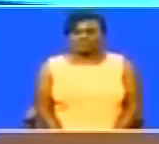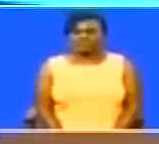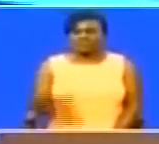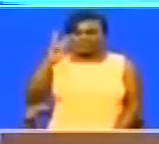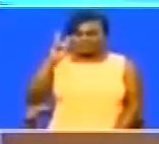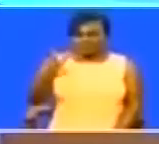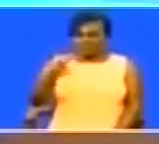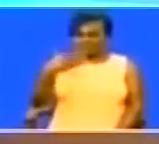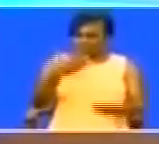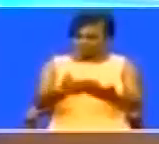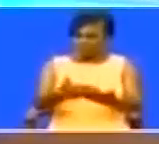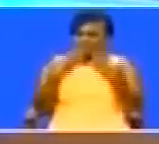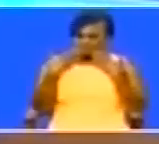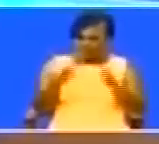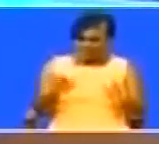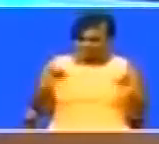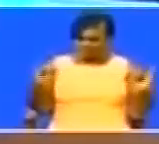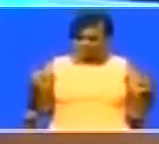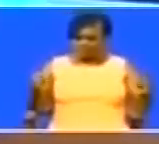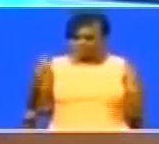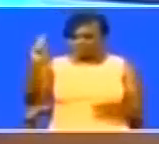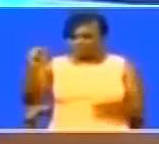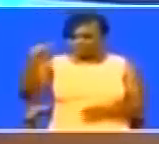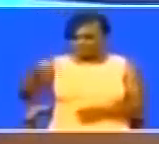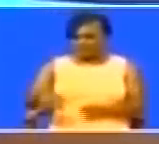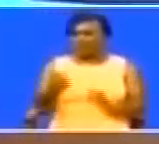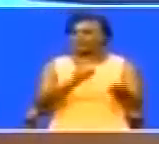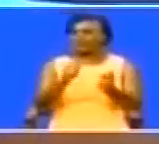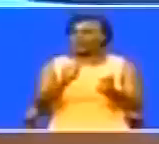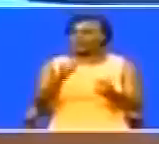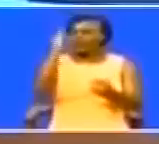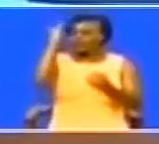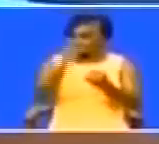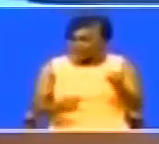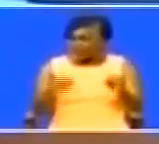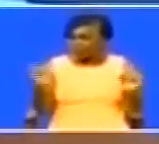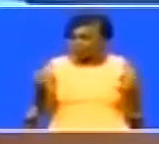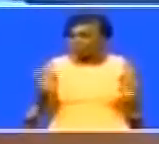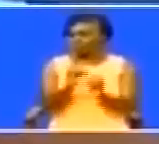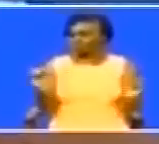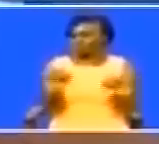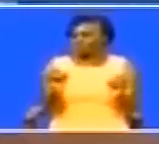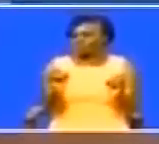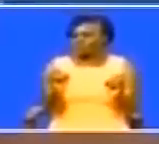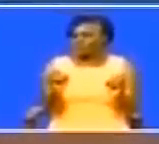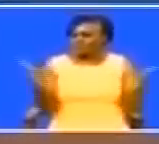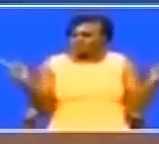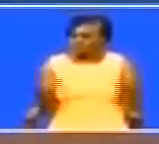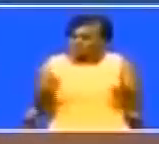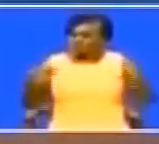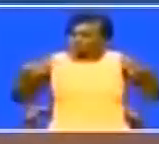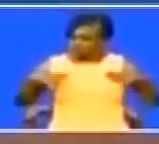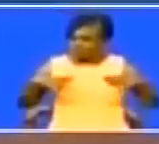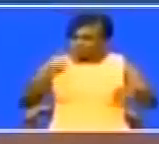Na mtazamaji, kufikia hapo basi natamatisha taarifa za KTN Leo Michezo, lakini sio mwisho wa taarifa zetu. Kwa ninachukua mapumziko